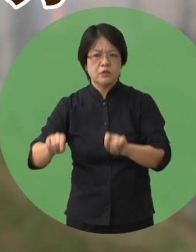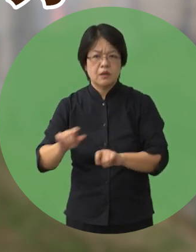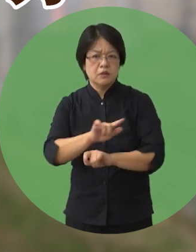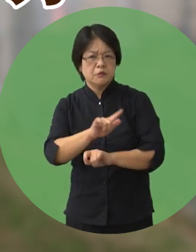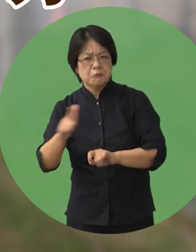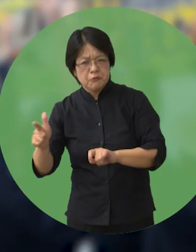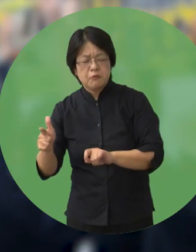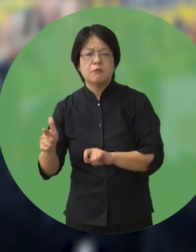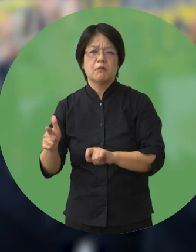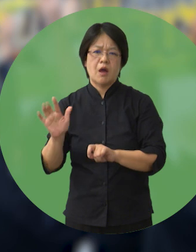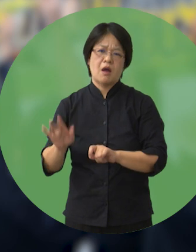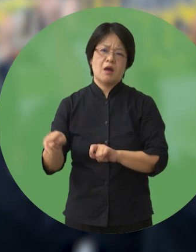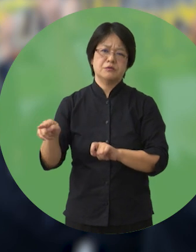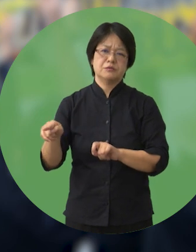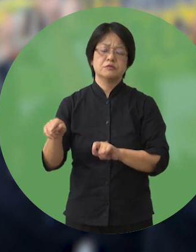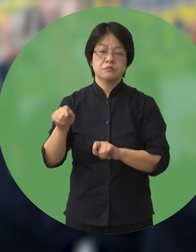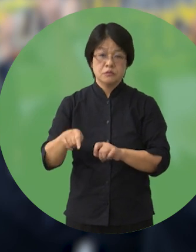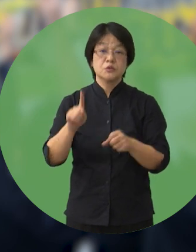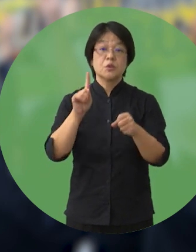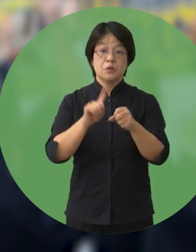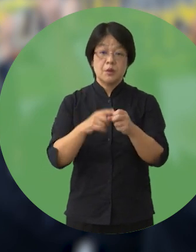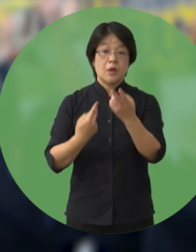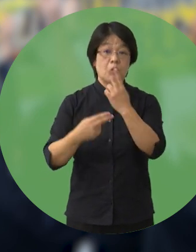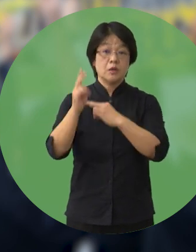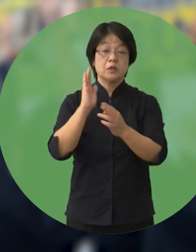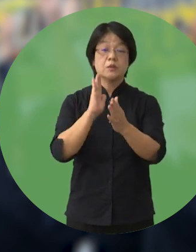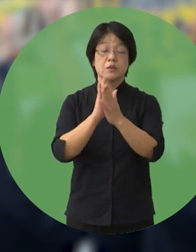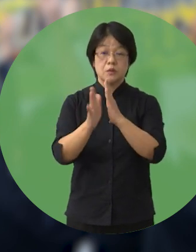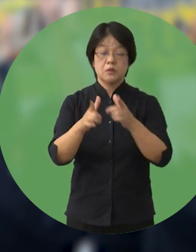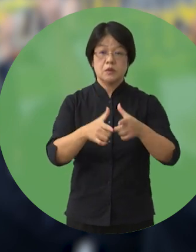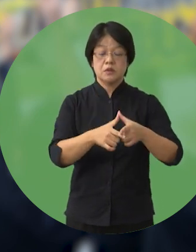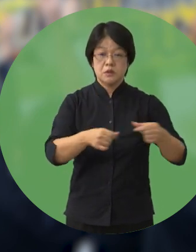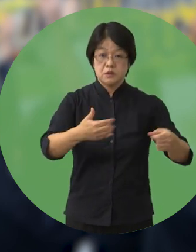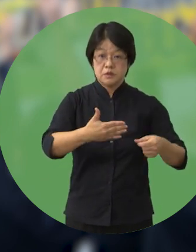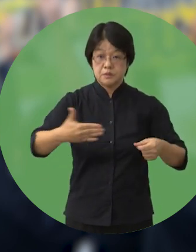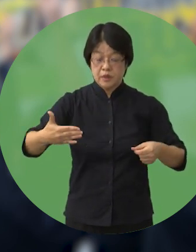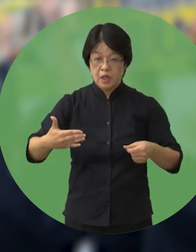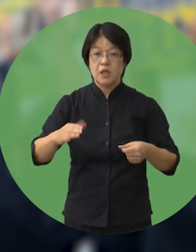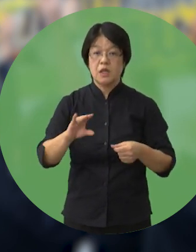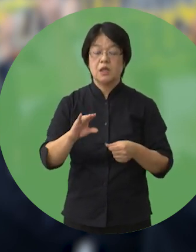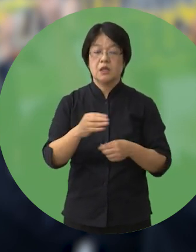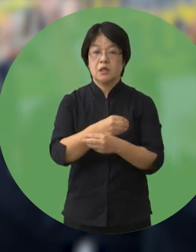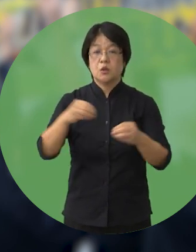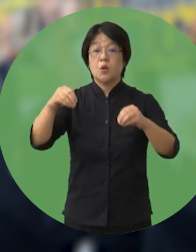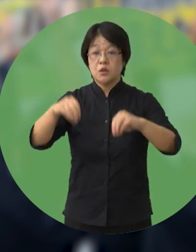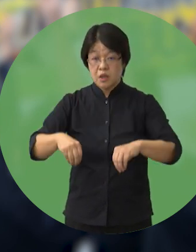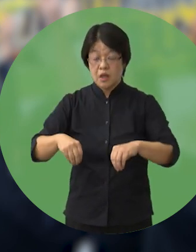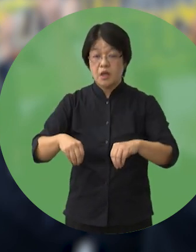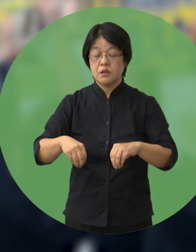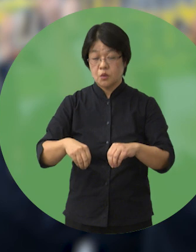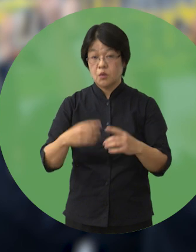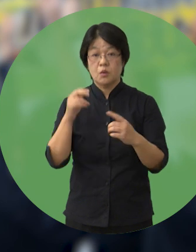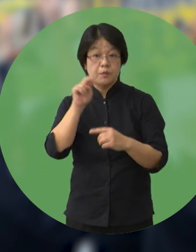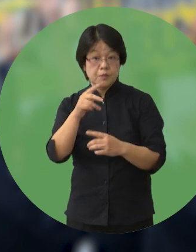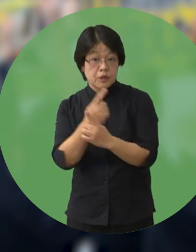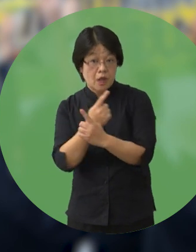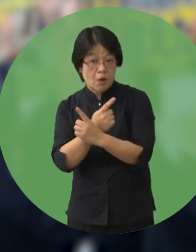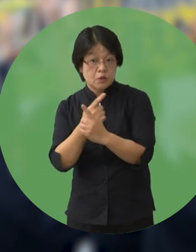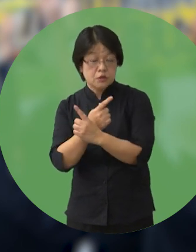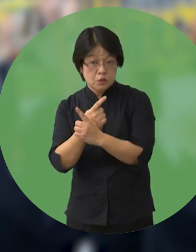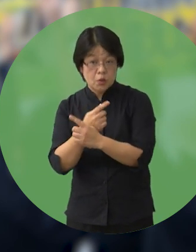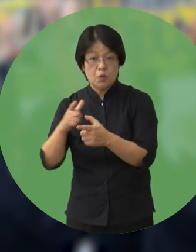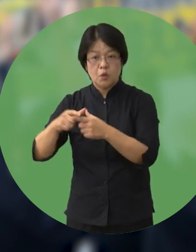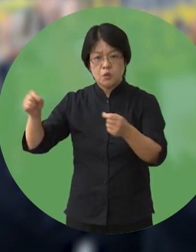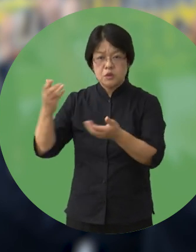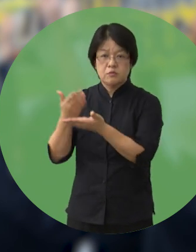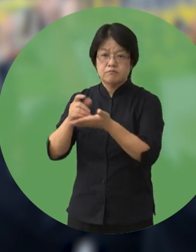。このため沖縄県は日米地位協定の抜本的な見直しを国に求めていますが、